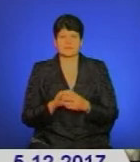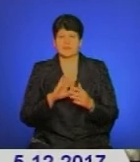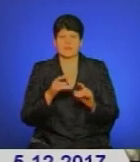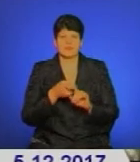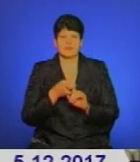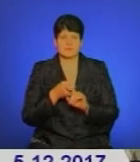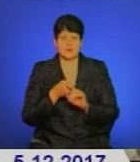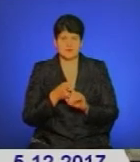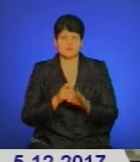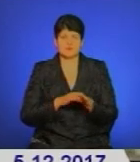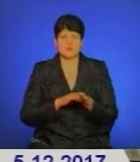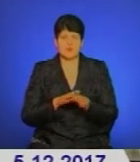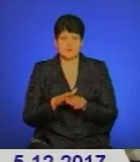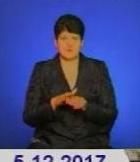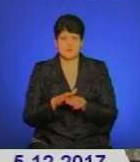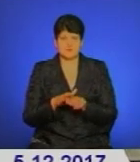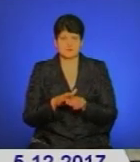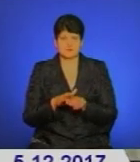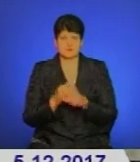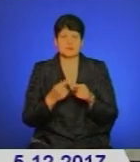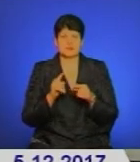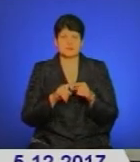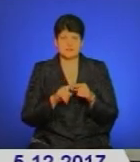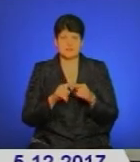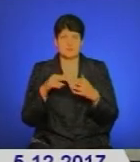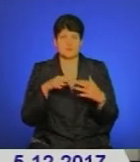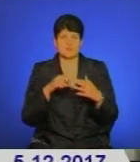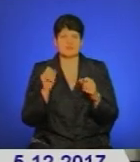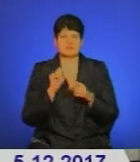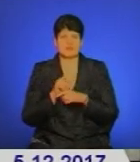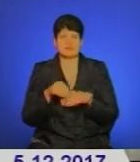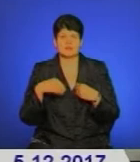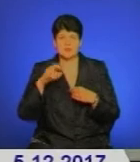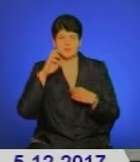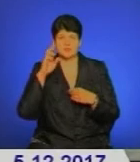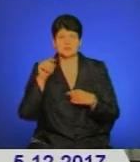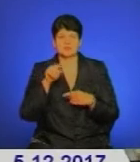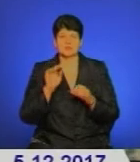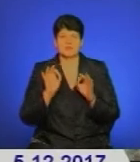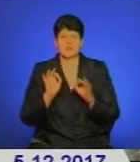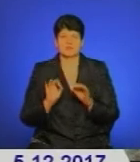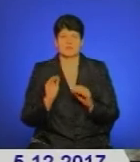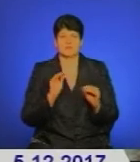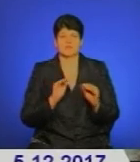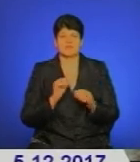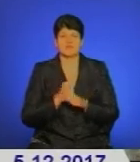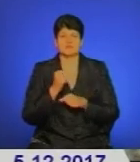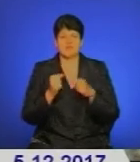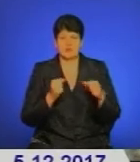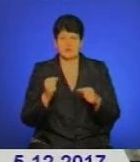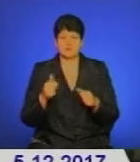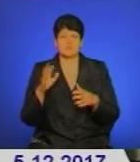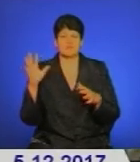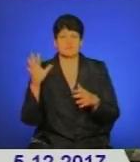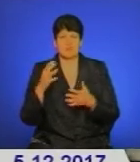пов'язану з виконанням цих бойових завдань, дай Боже, щоб ви нормально там устроїлися і щоб вам все вийшло в цьому